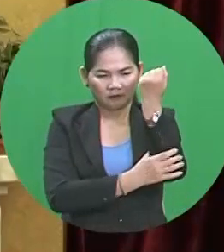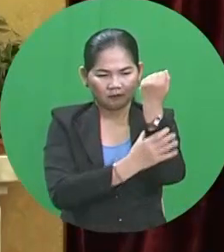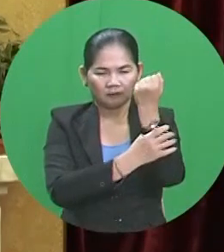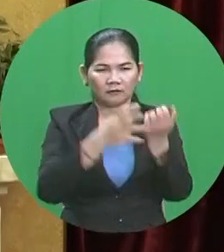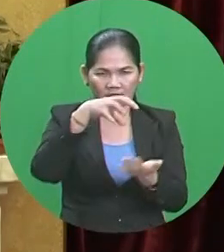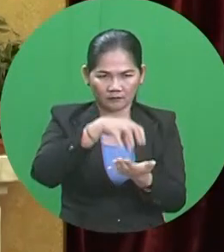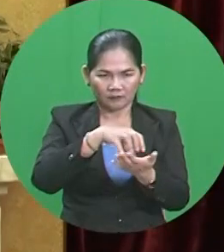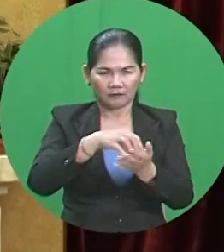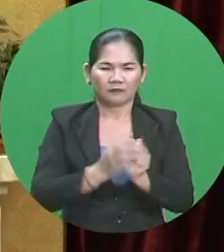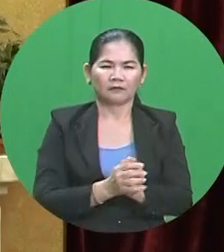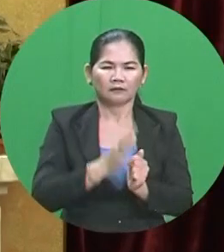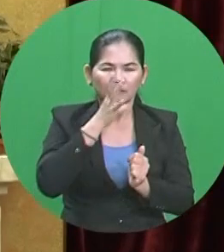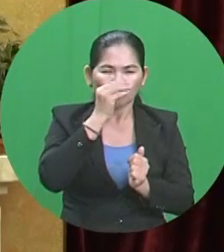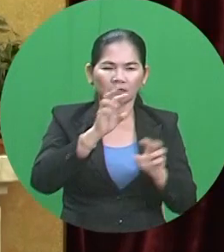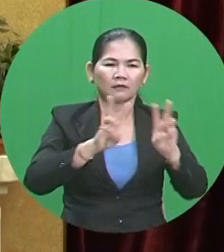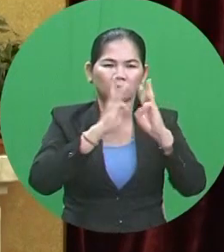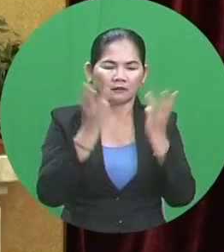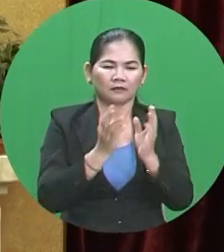ជាមួយអង្គការជនពិការកម្ពុជាបានប្រារព្ធធ្វើនៅសន្តិការភ្នំពេញ